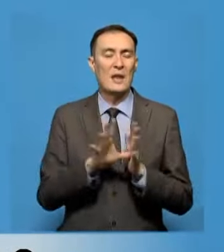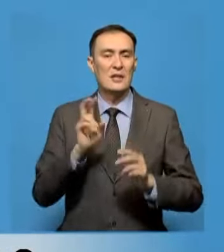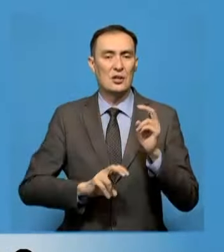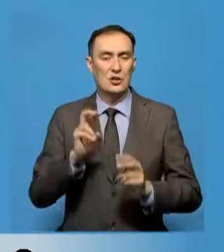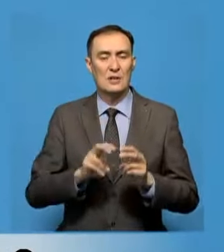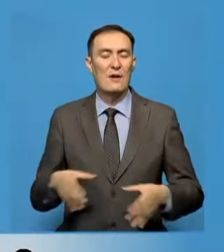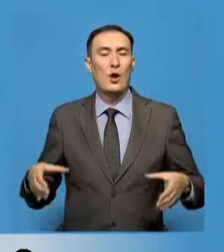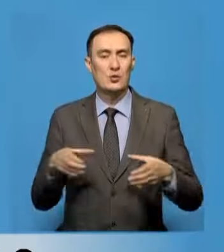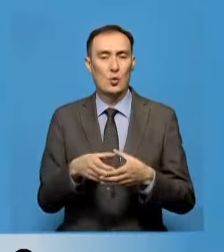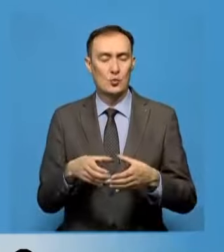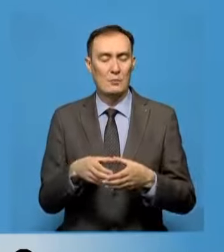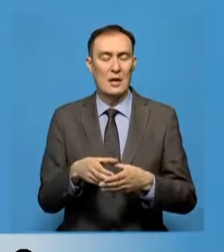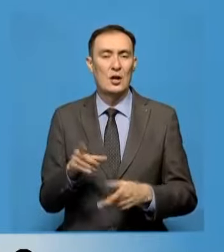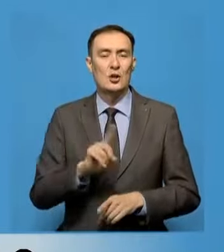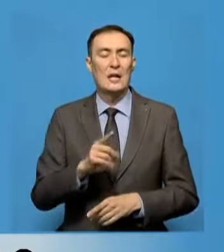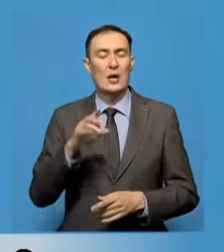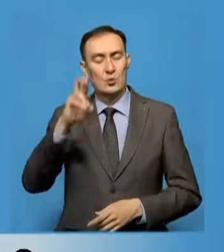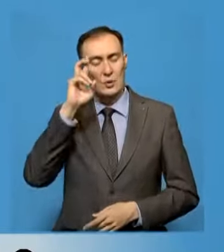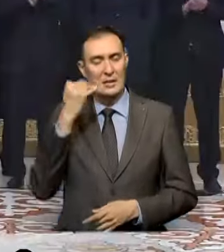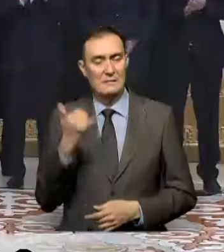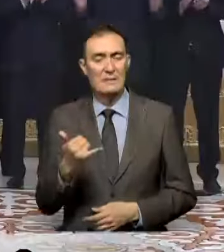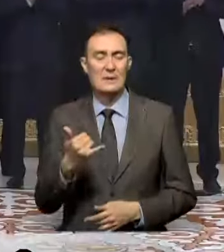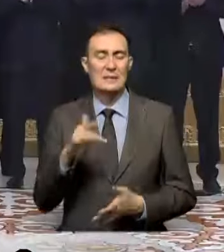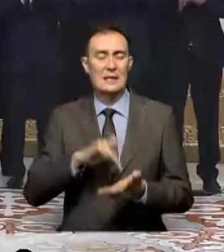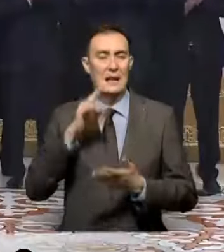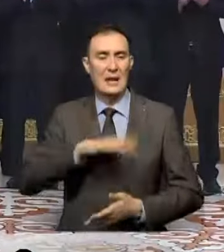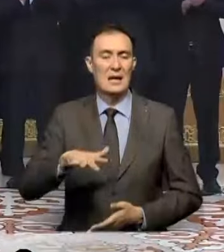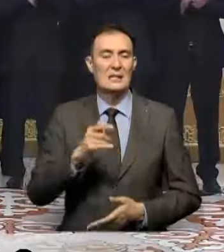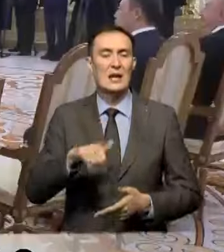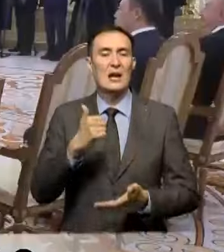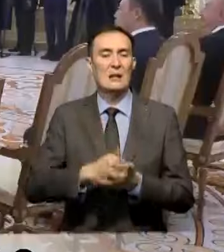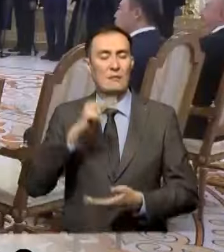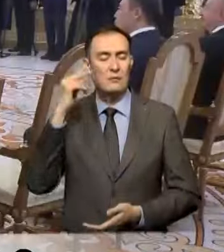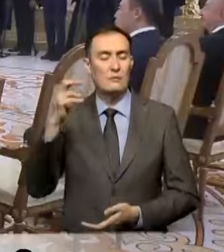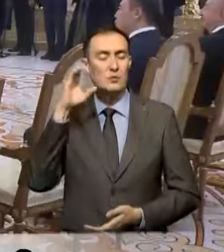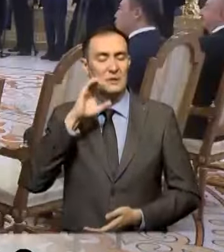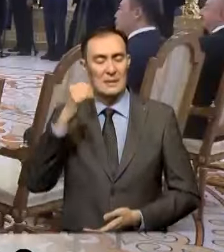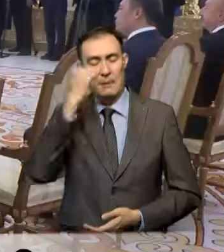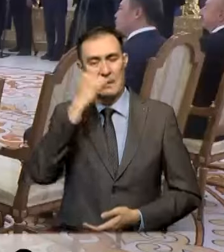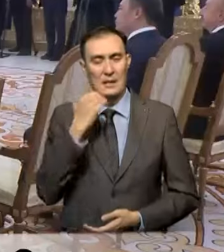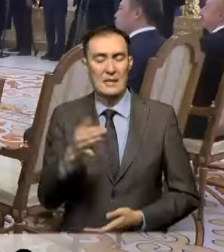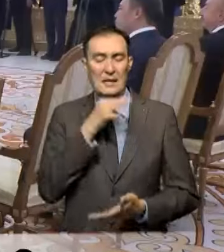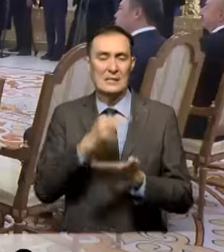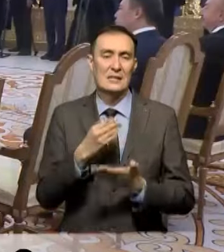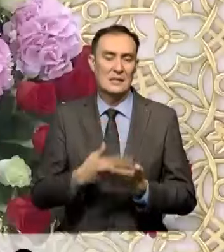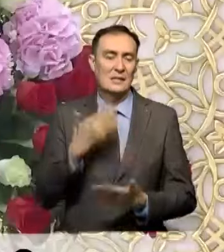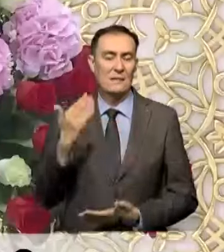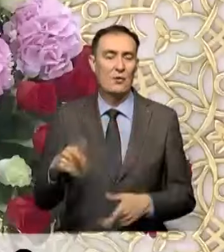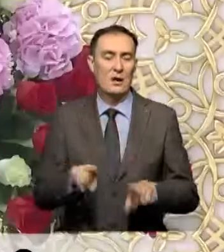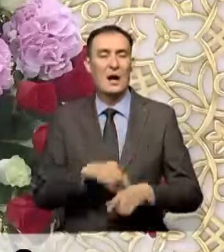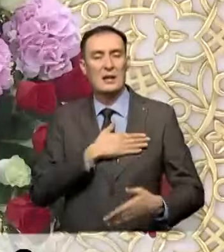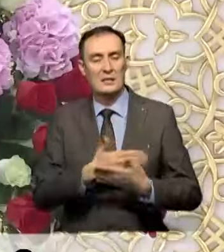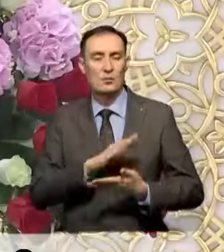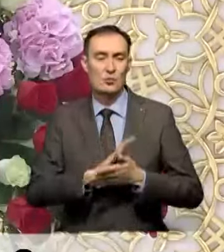водно-энергетического консорциума для стран Центральной Азии. Лидер Узбекистана поблагодарил президента Казахстана и оценил его